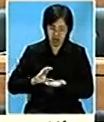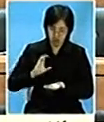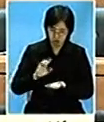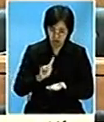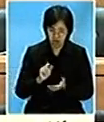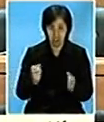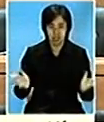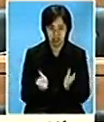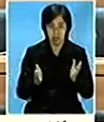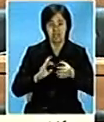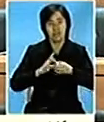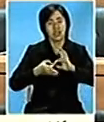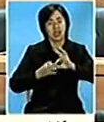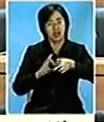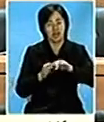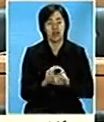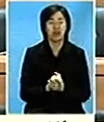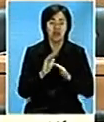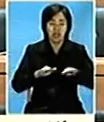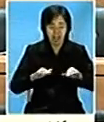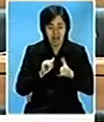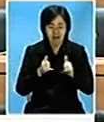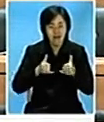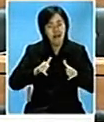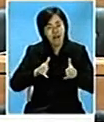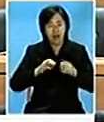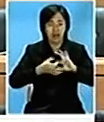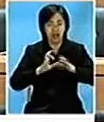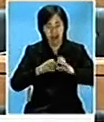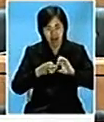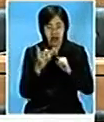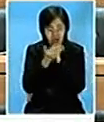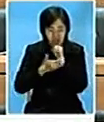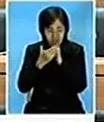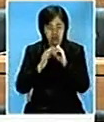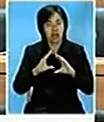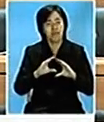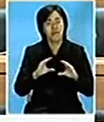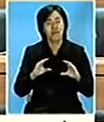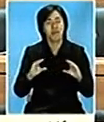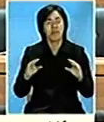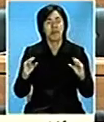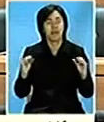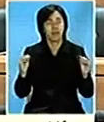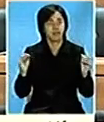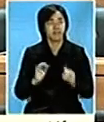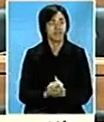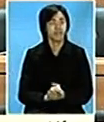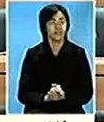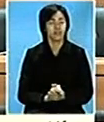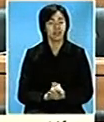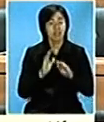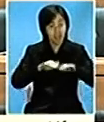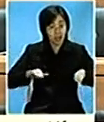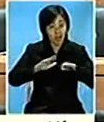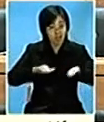ริมการกีฬาเด็กก็จะมีการเล่นกีฬายาเสพติดก็จะน้อยลงนะครับแล้วไม่ใช่เฉพาะเด็ก